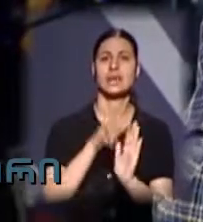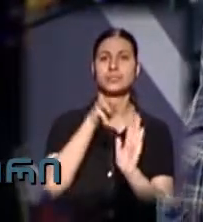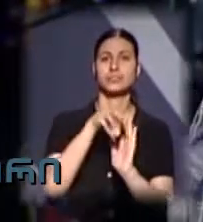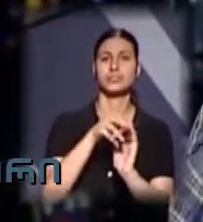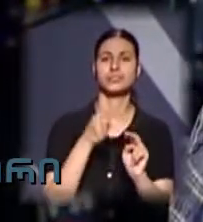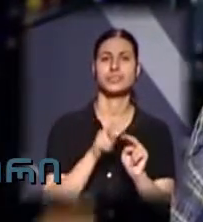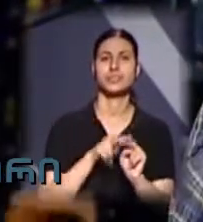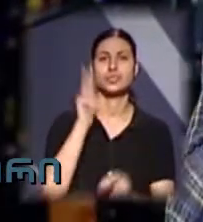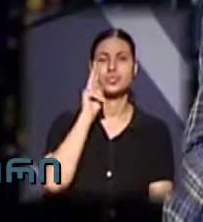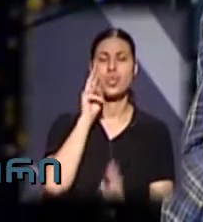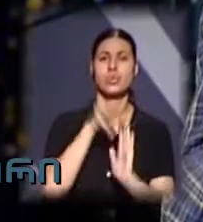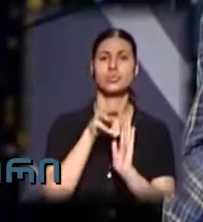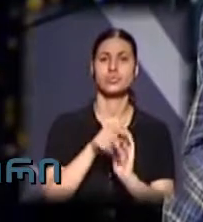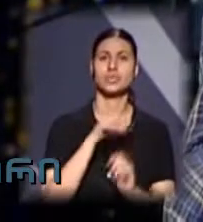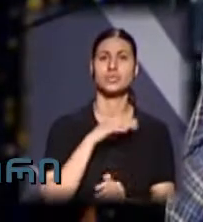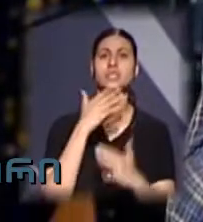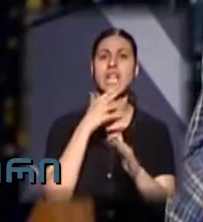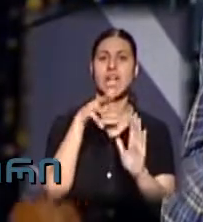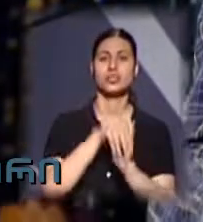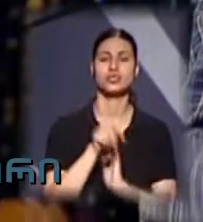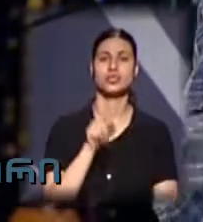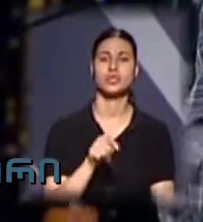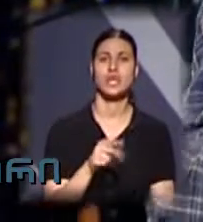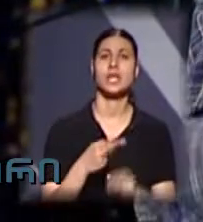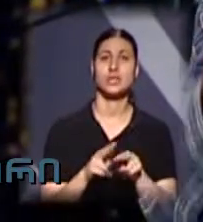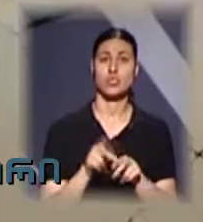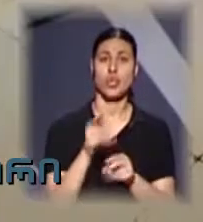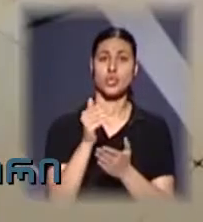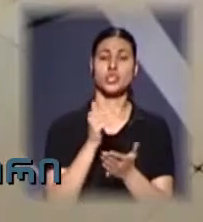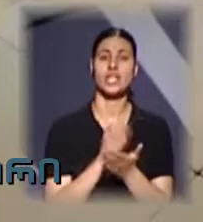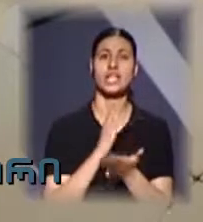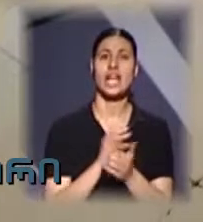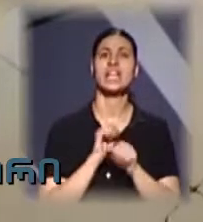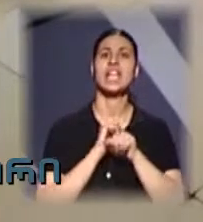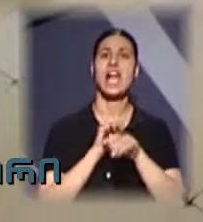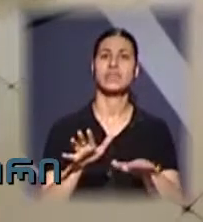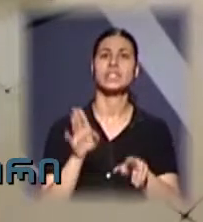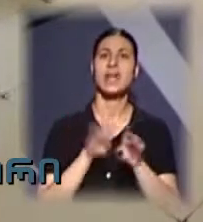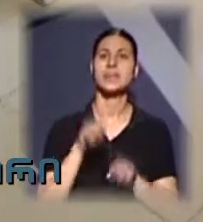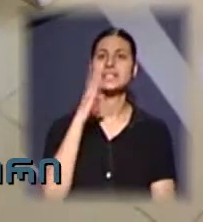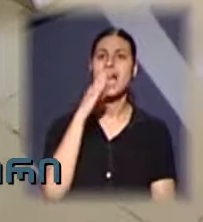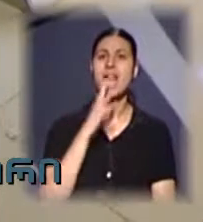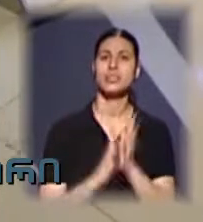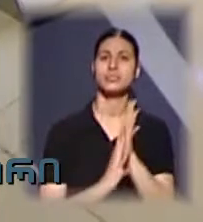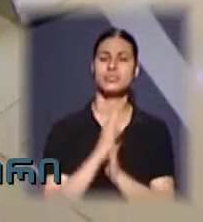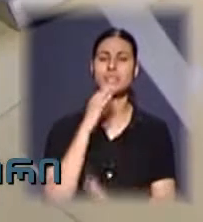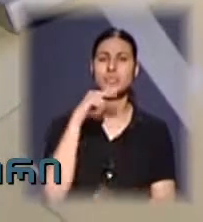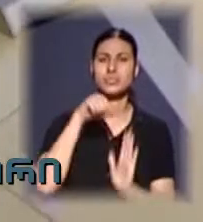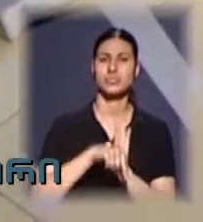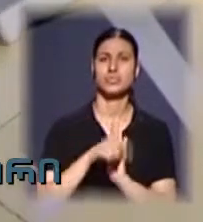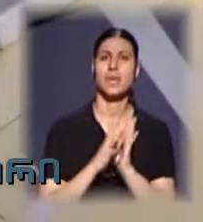ფეკალური მასები თვითონ თბილისის წყალმაში, წყალსაცავში. აი მაგის შედეგია, რომ გავრცელდეს წყალმცენარეების ძალიან დიდი